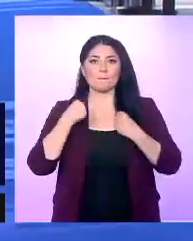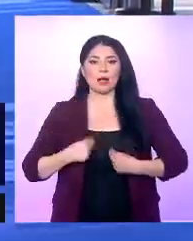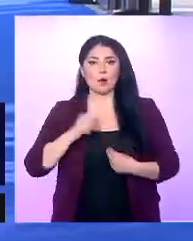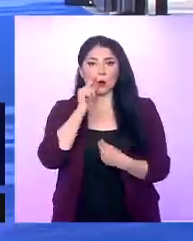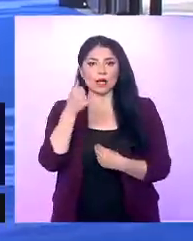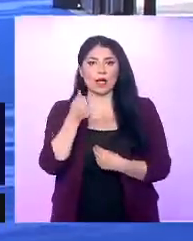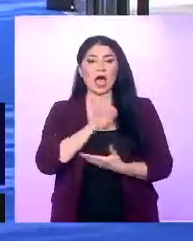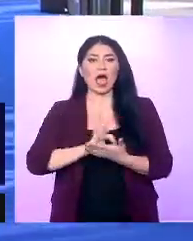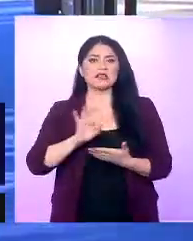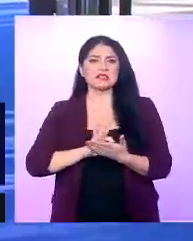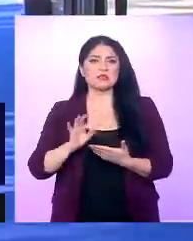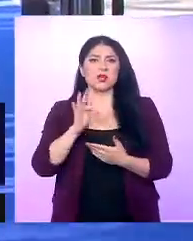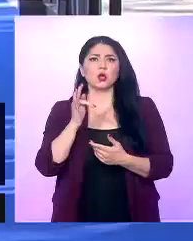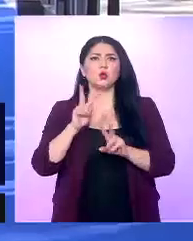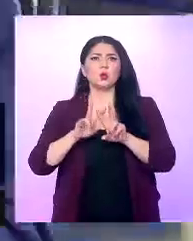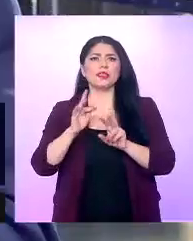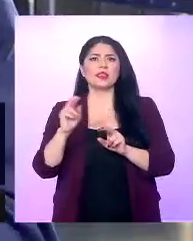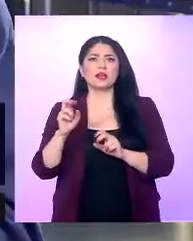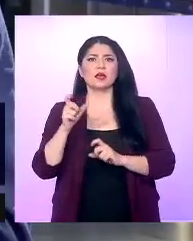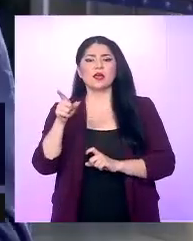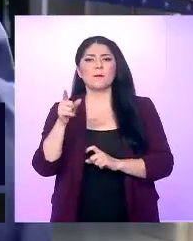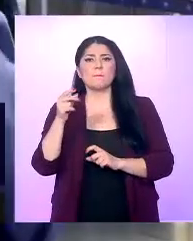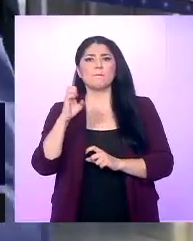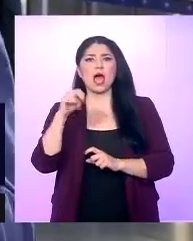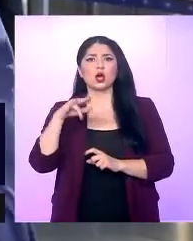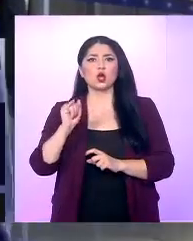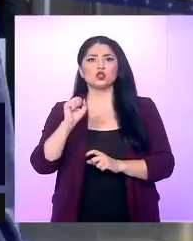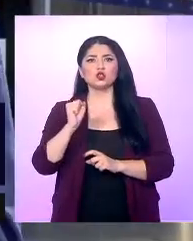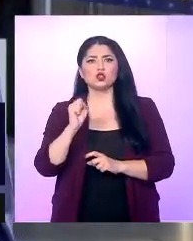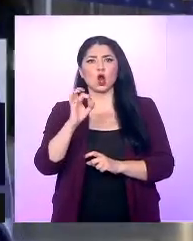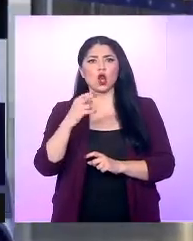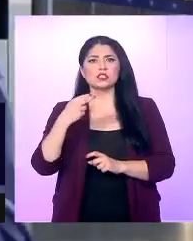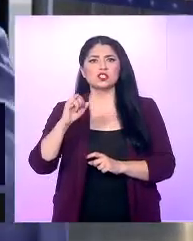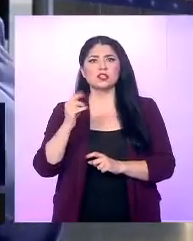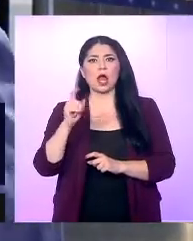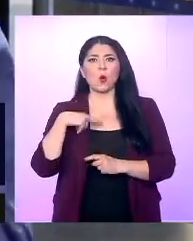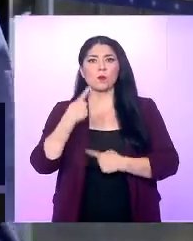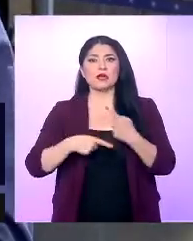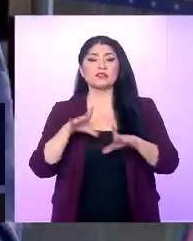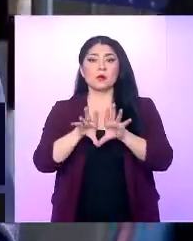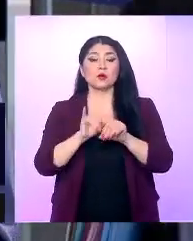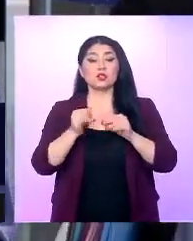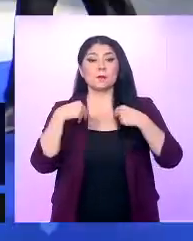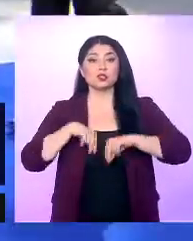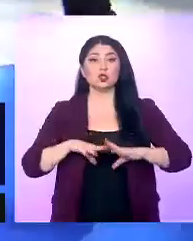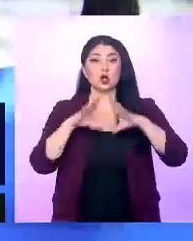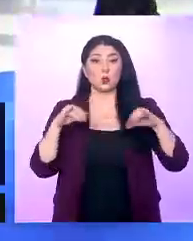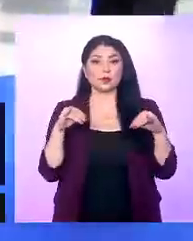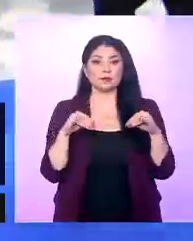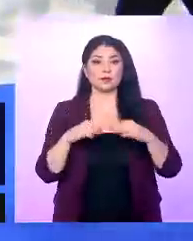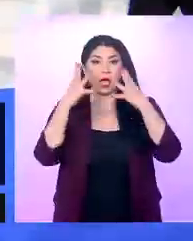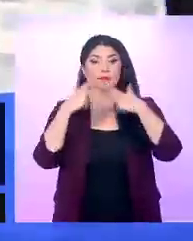Un parlamentar ucrainean scrie într-un mesaj pe Twitter că Macron, Scholz și Draghi ar urma să fie însoțiți și de Klaus